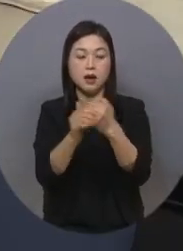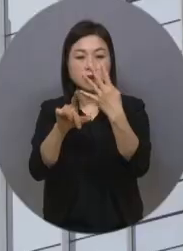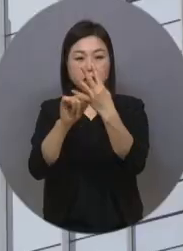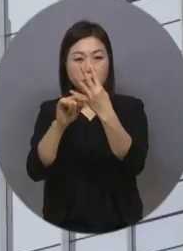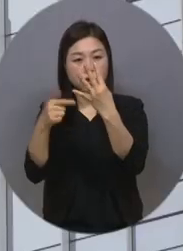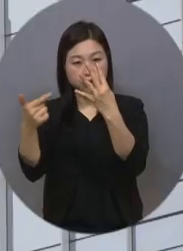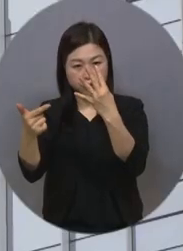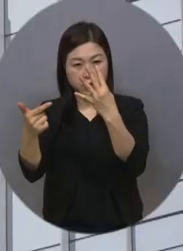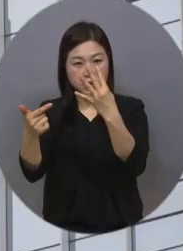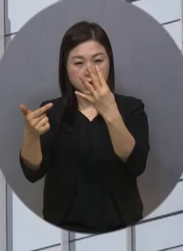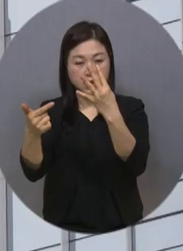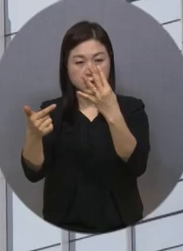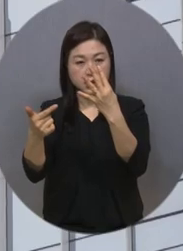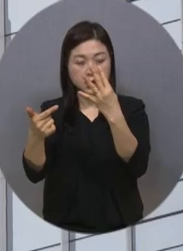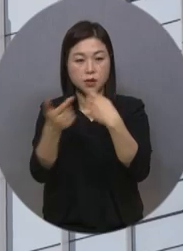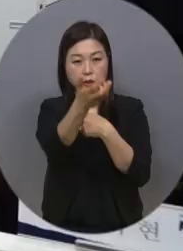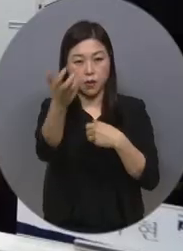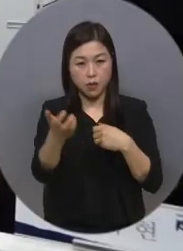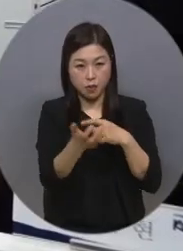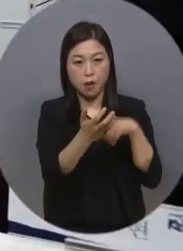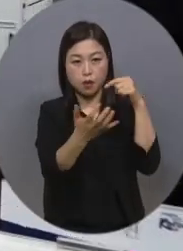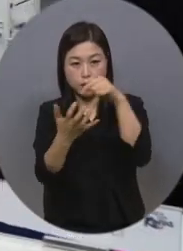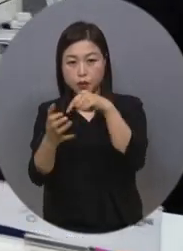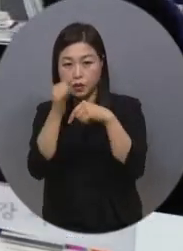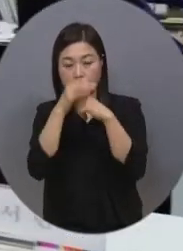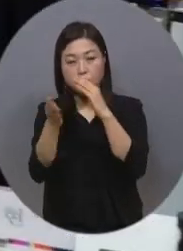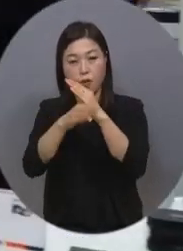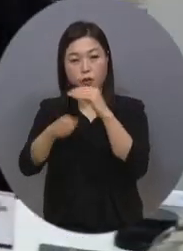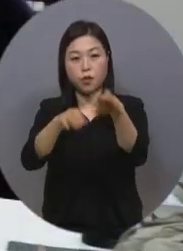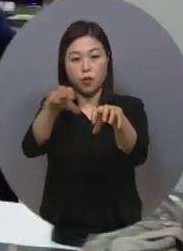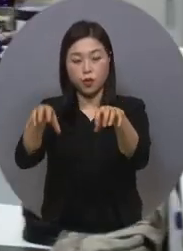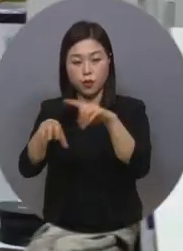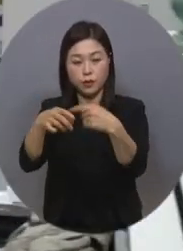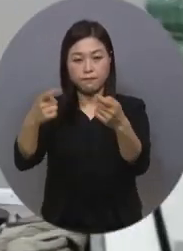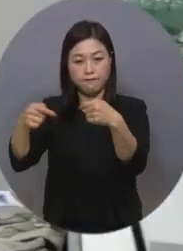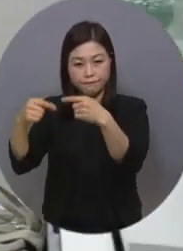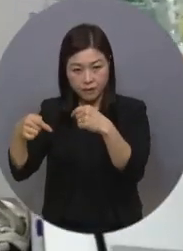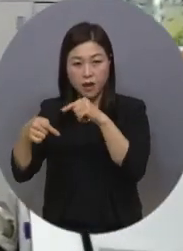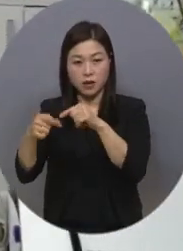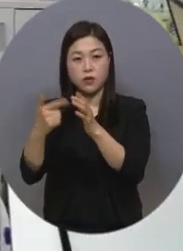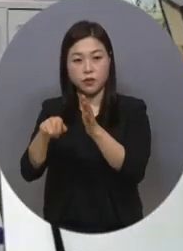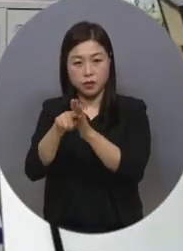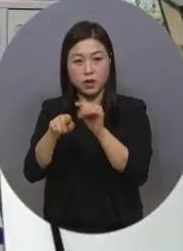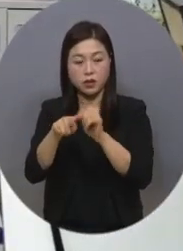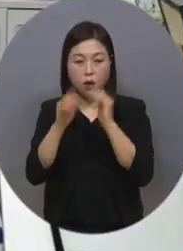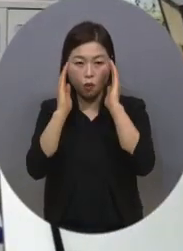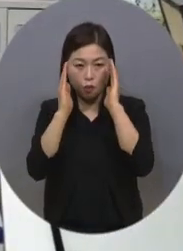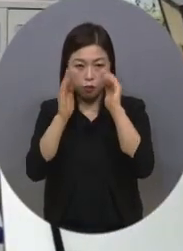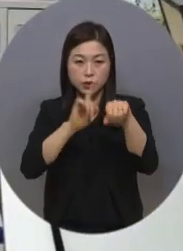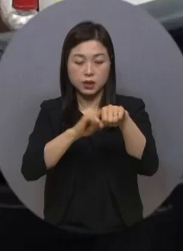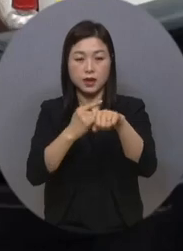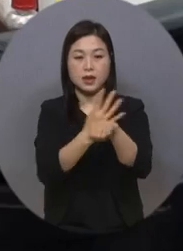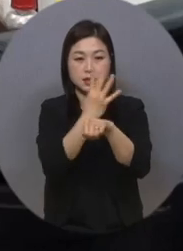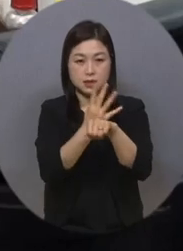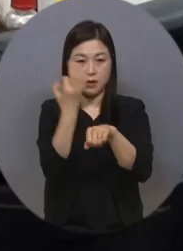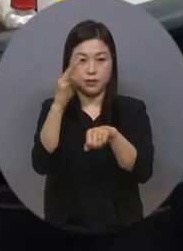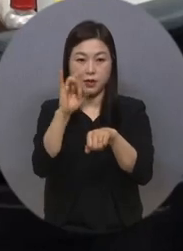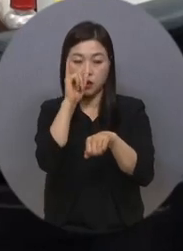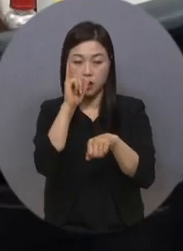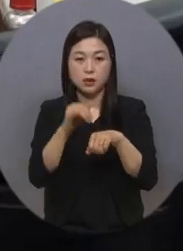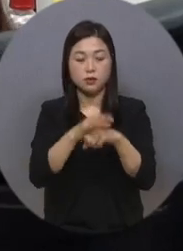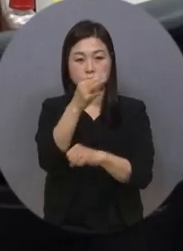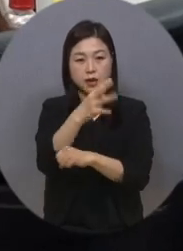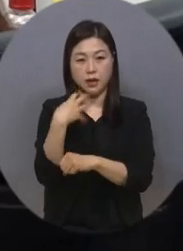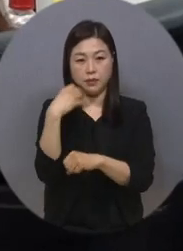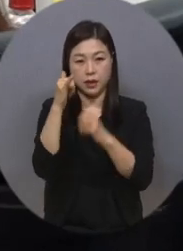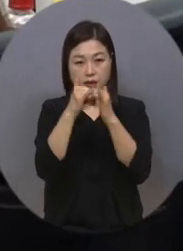진행됩니다. 공공기관의 적극적인 교육 참여를 위해 상시 학습 시간 4시간을 인정하며 구매 담당자가 생산품을 직접